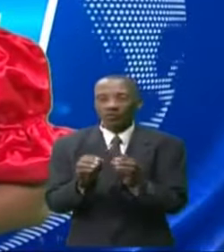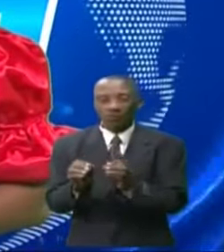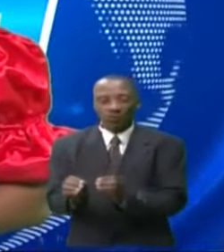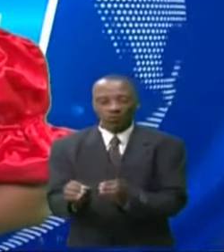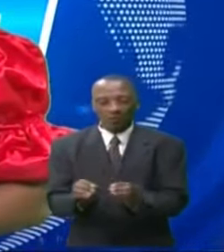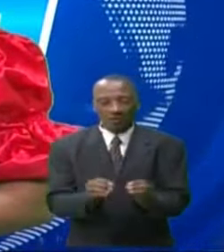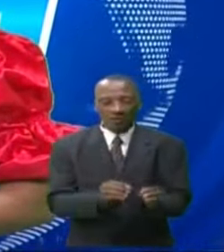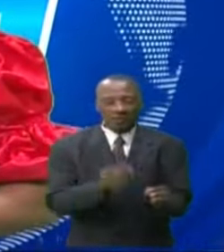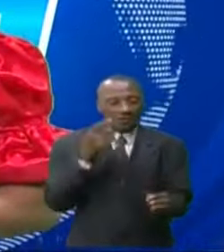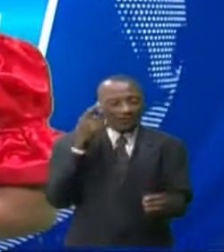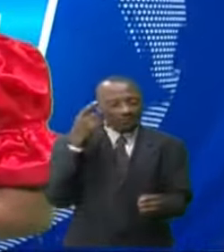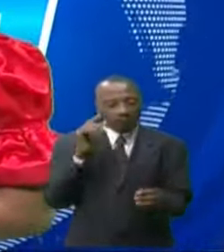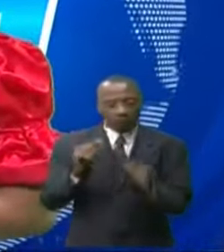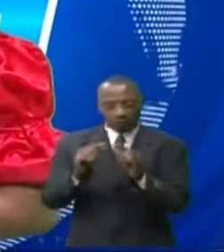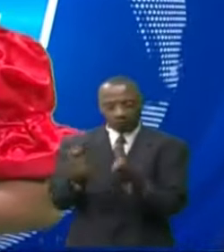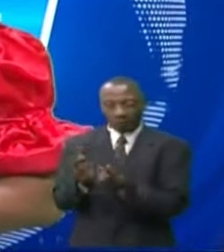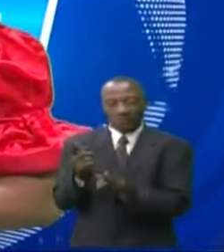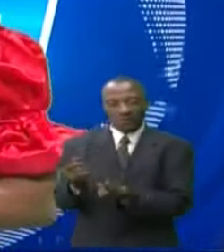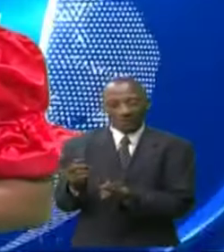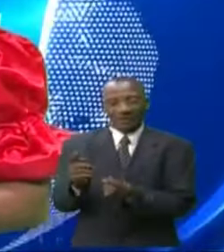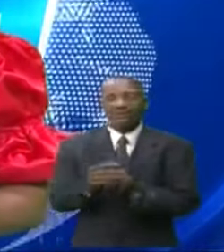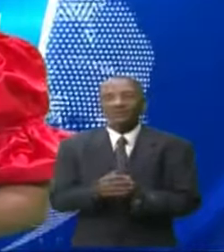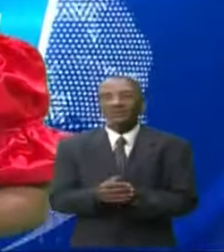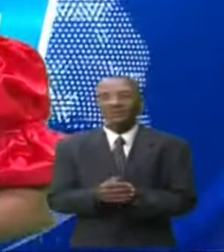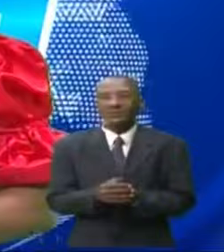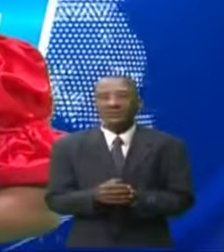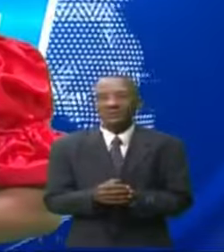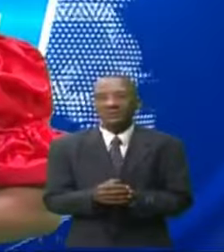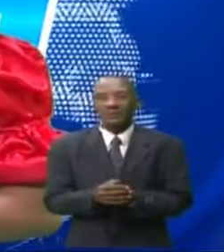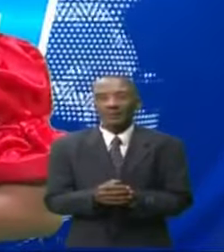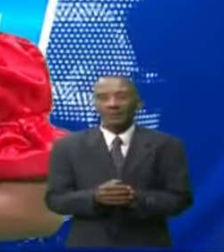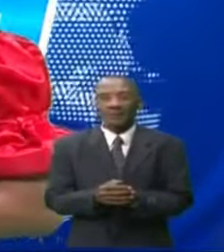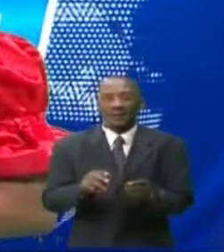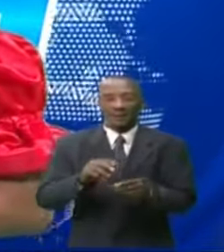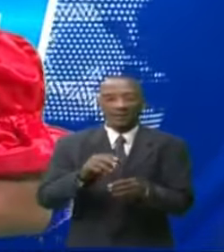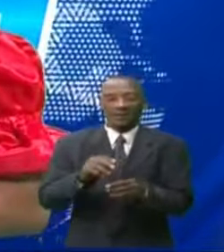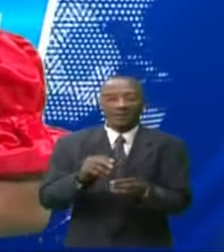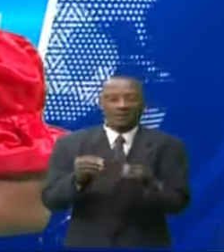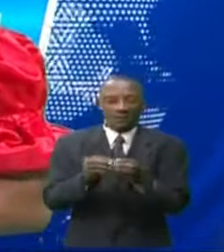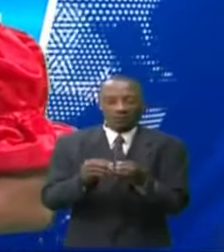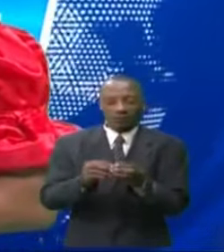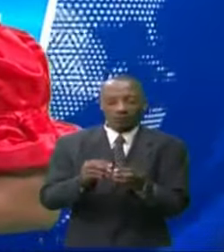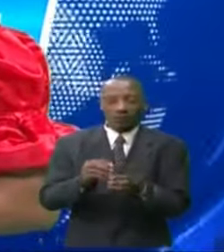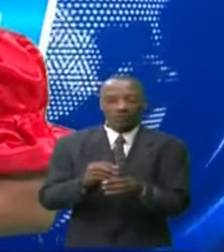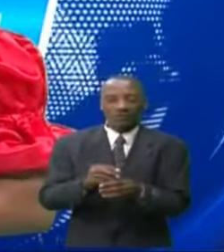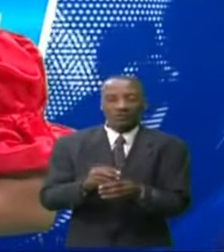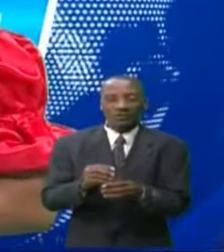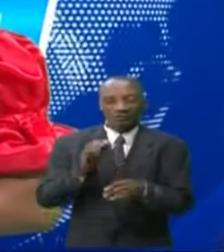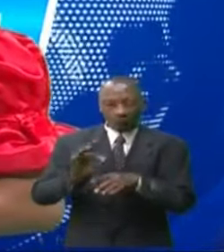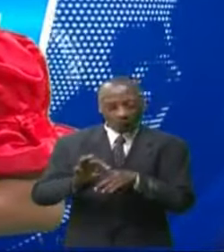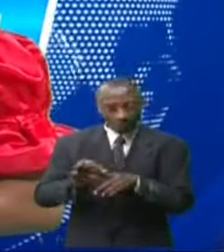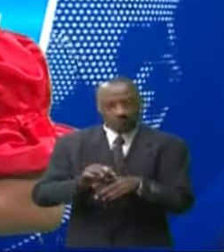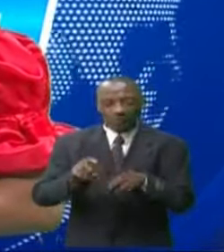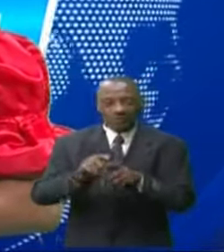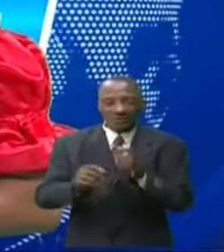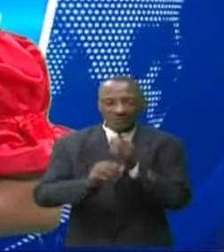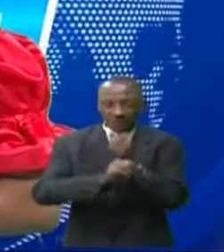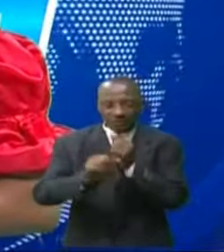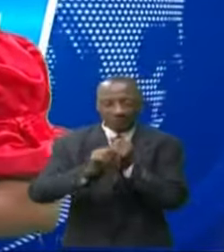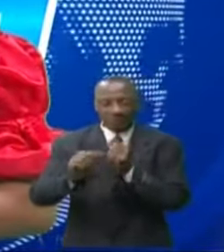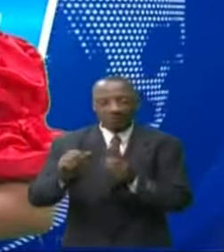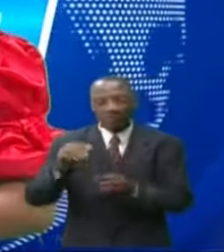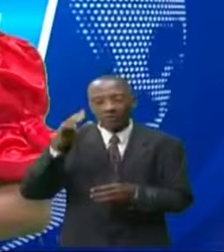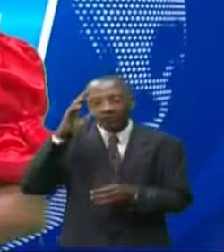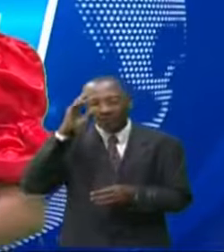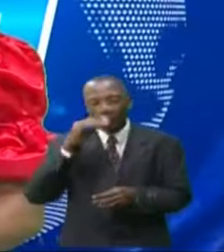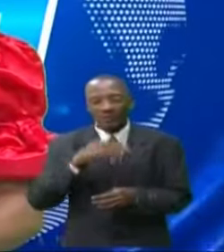domicile et réhabilitation un atelier de formation et de sensibilisation qui a réuni les hommes et femmes valides